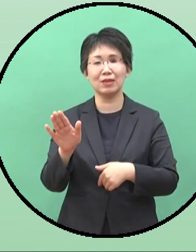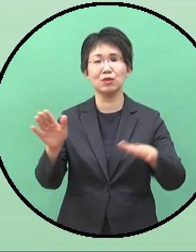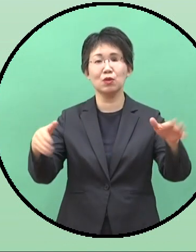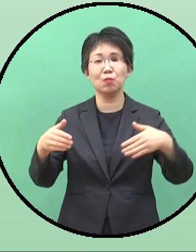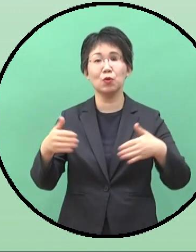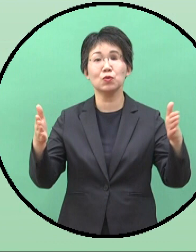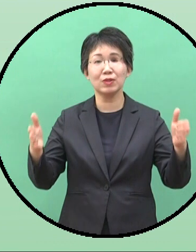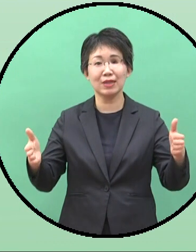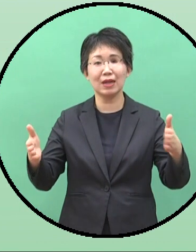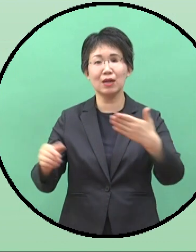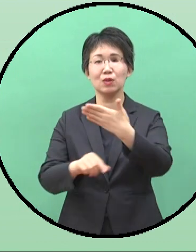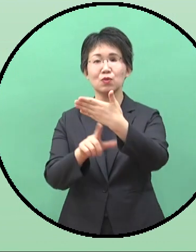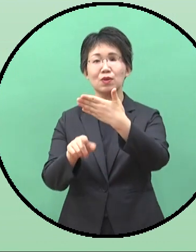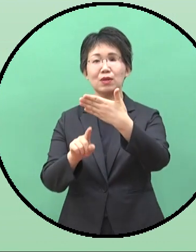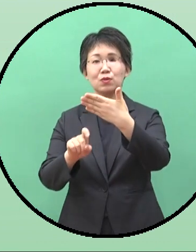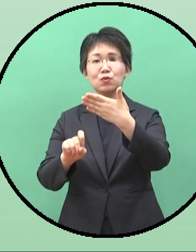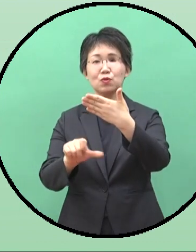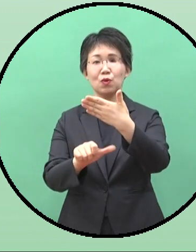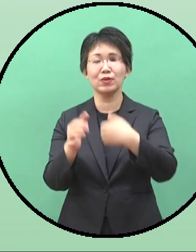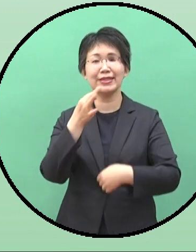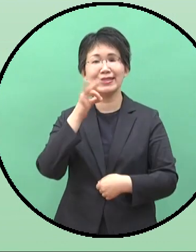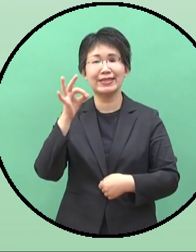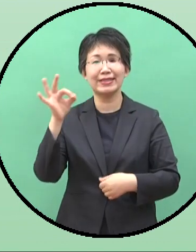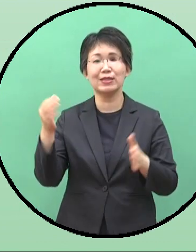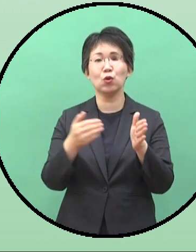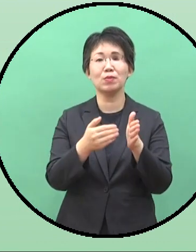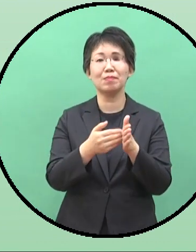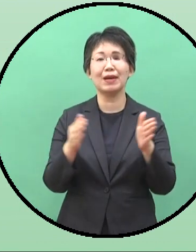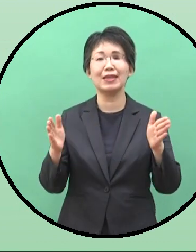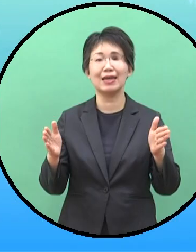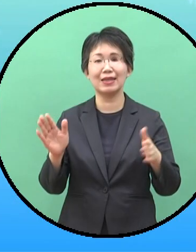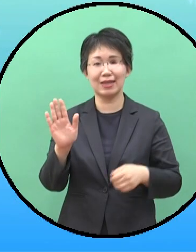期間は9月15日金曜日までです。